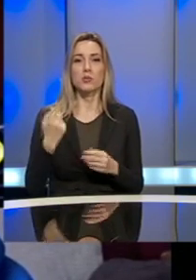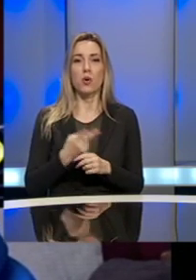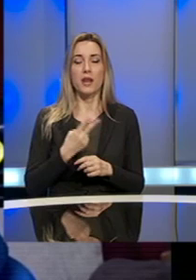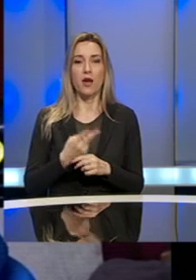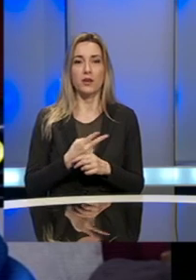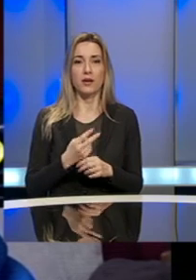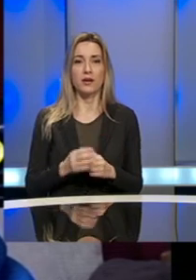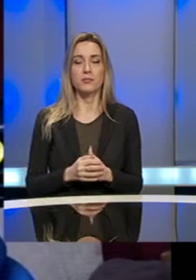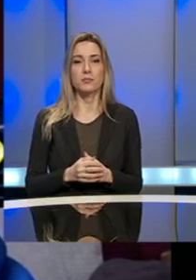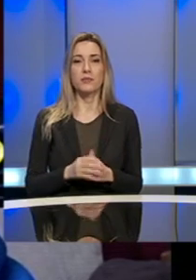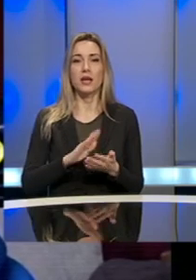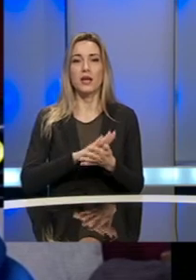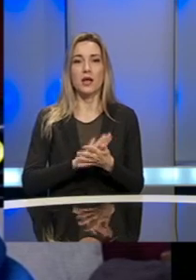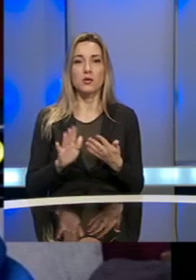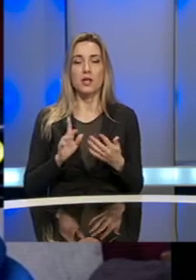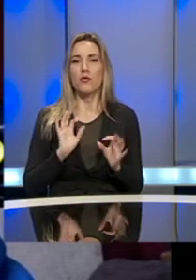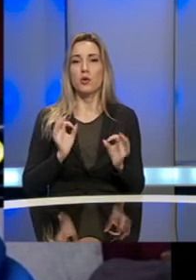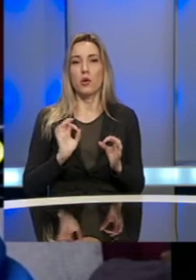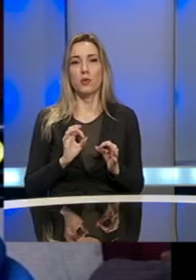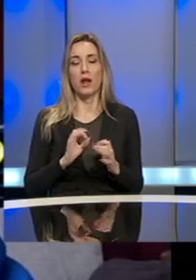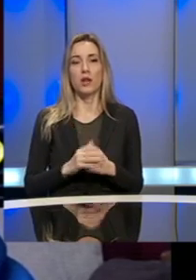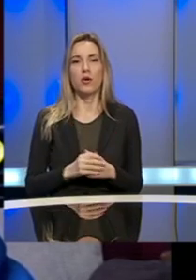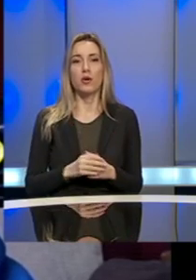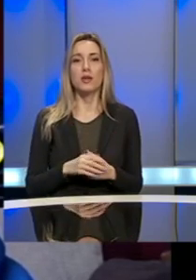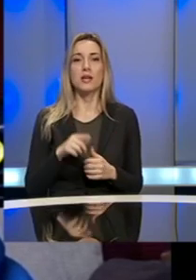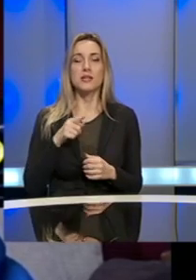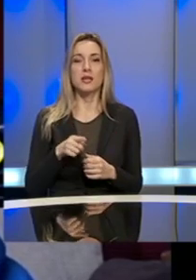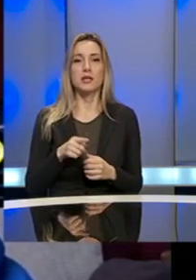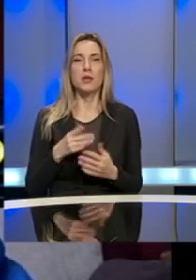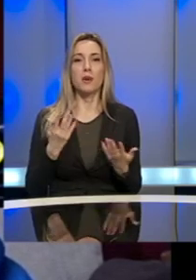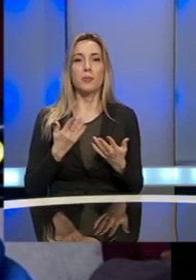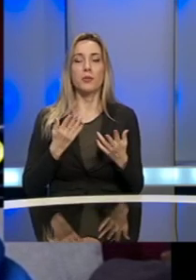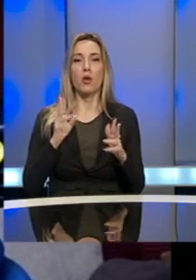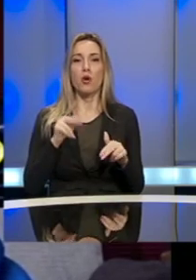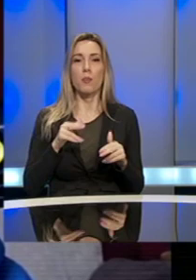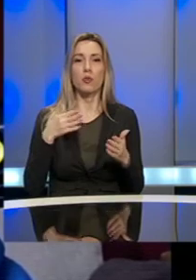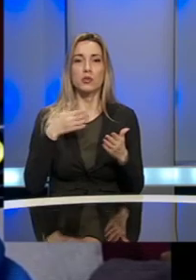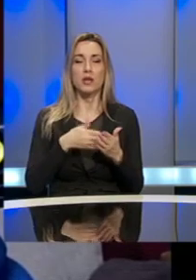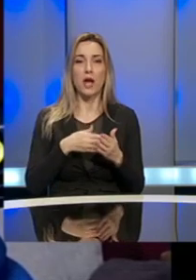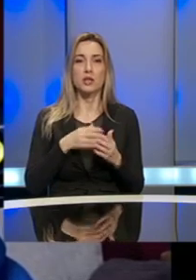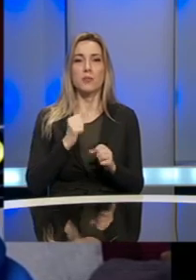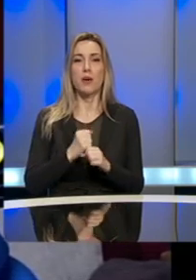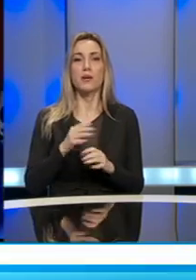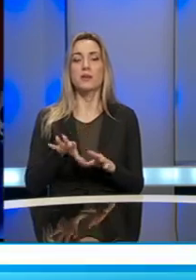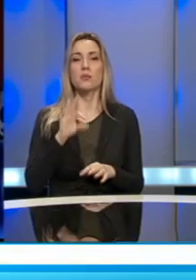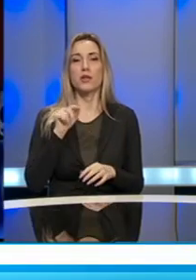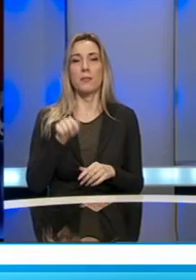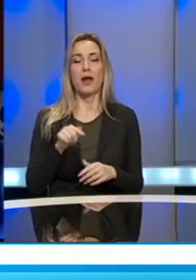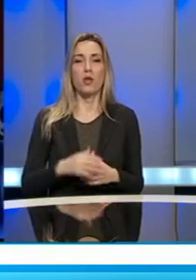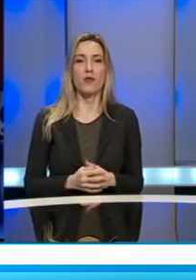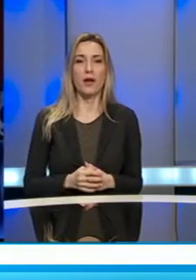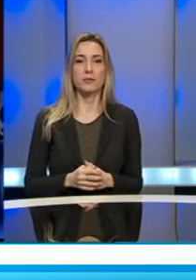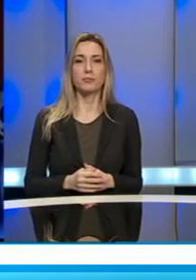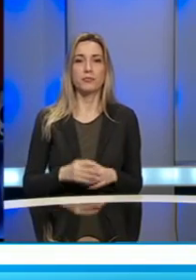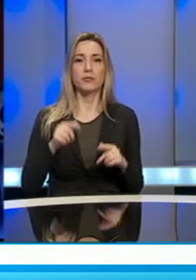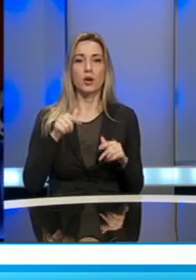navikli. I jednostavno nam je normalno da se time na bilo koji mogući način bavimo, pa smo odabrali ovaj. Brano,